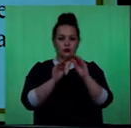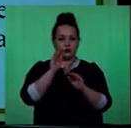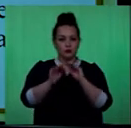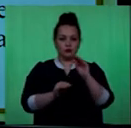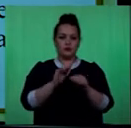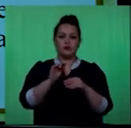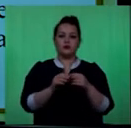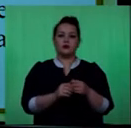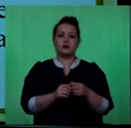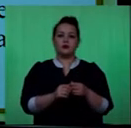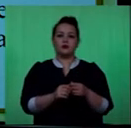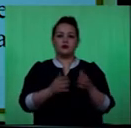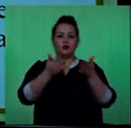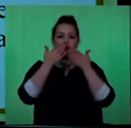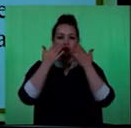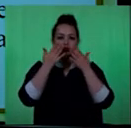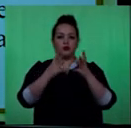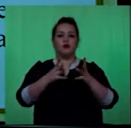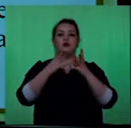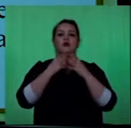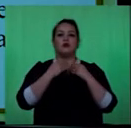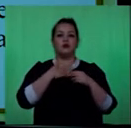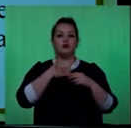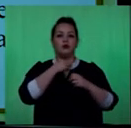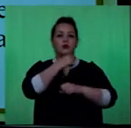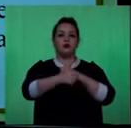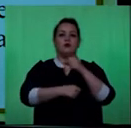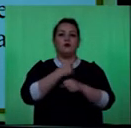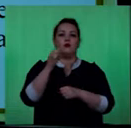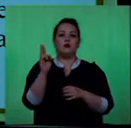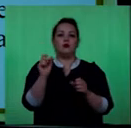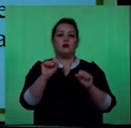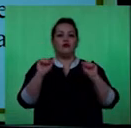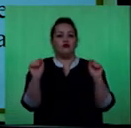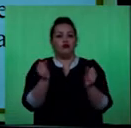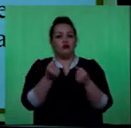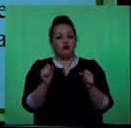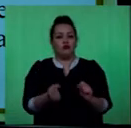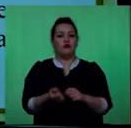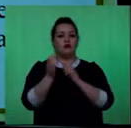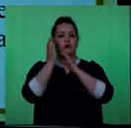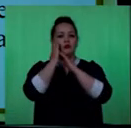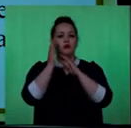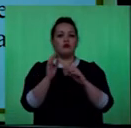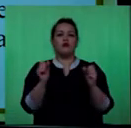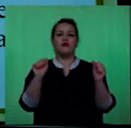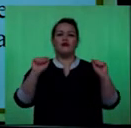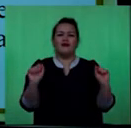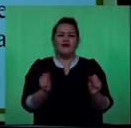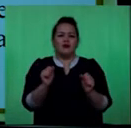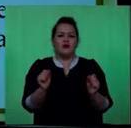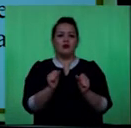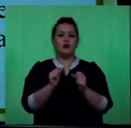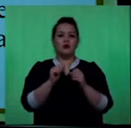считай вместе со мной медведь на зиму впадают в спячку зимнее убежище